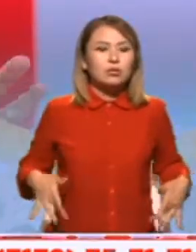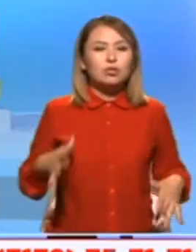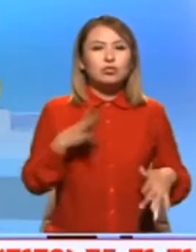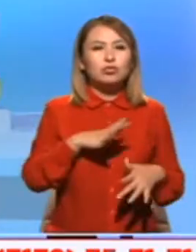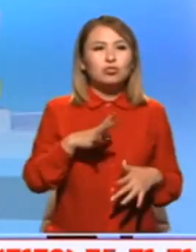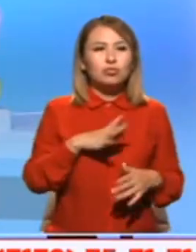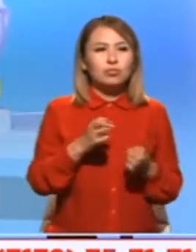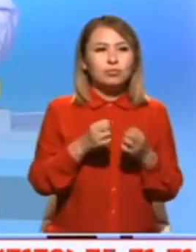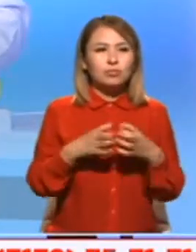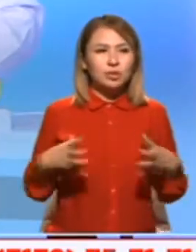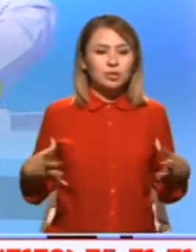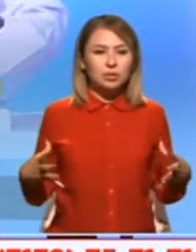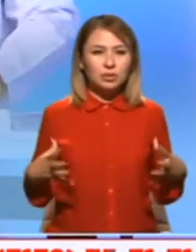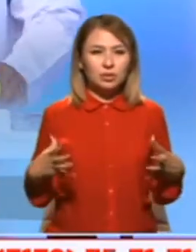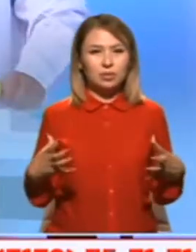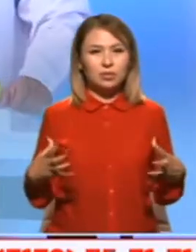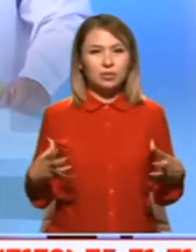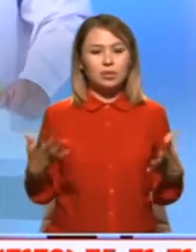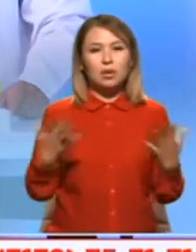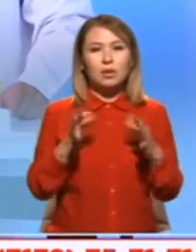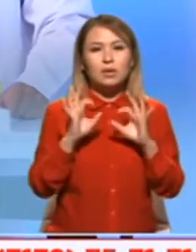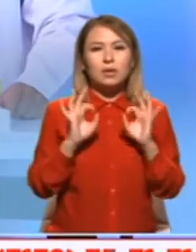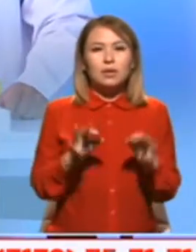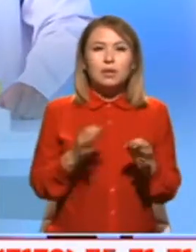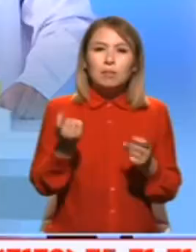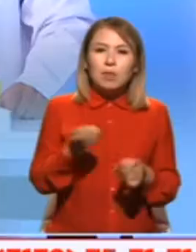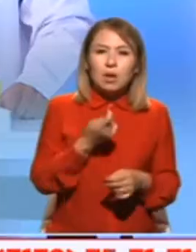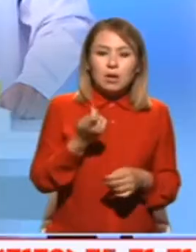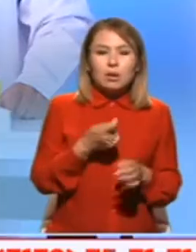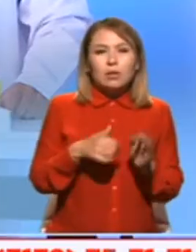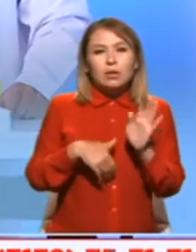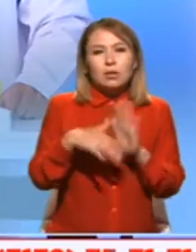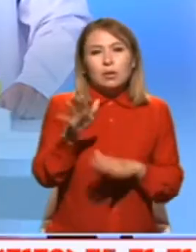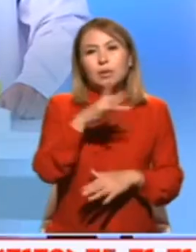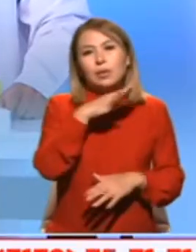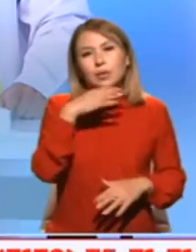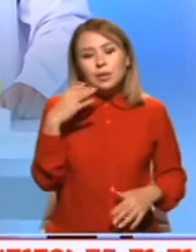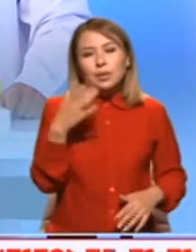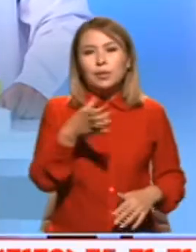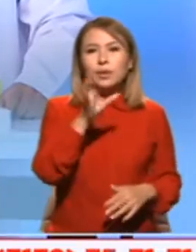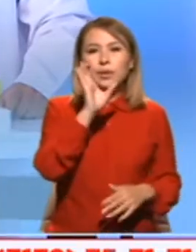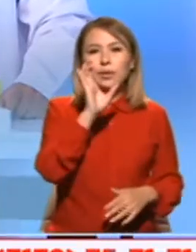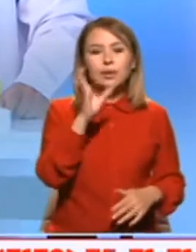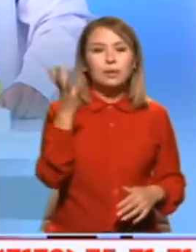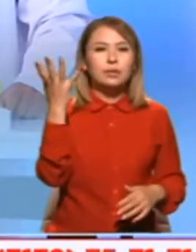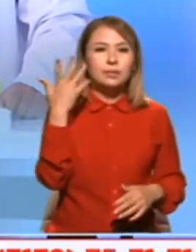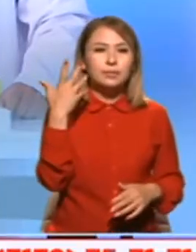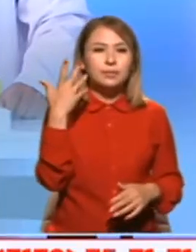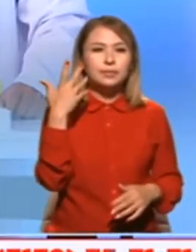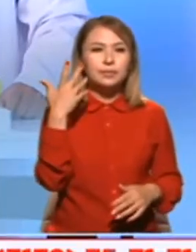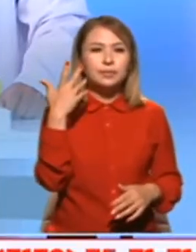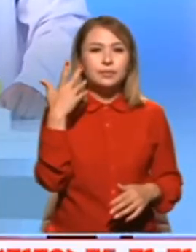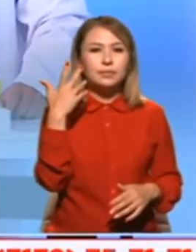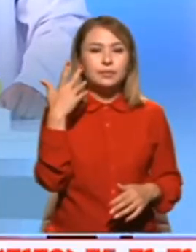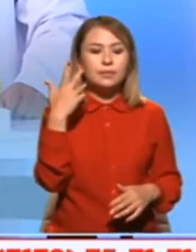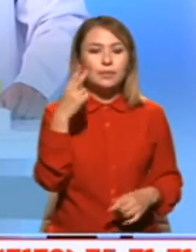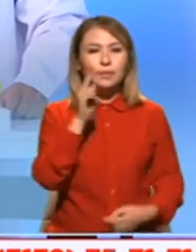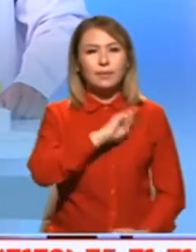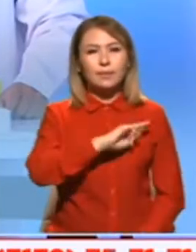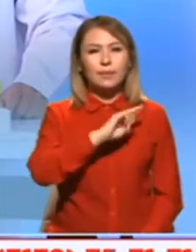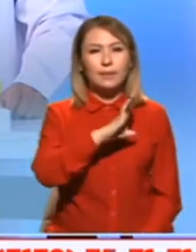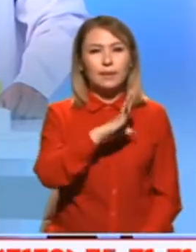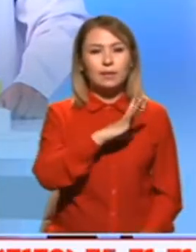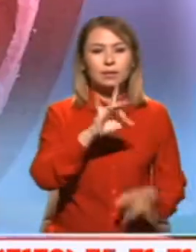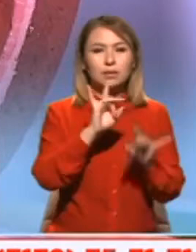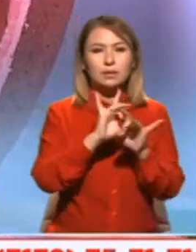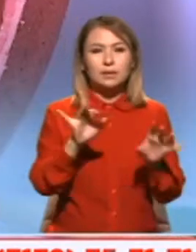ісінеді? Суды қалай ішкен дұрыс? Аз ішкен дұрыс па, көп ішкен дұрыс па? Бүйрек аурулары кезінде бүйректің жаңағы қызметтерін айтып өттік,